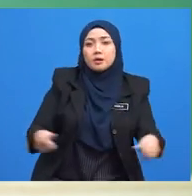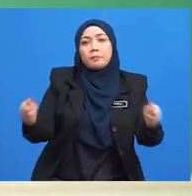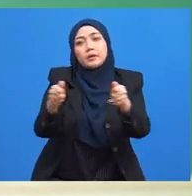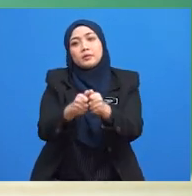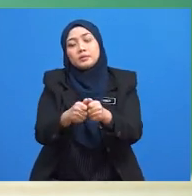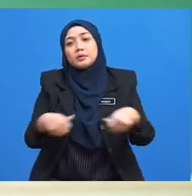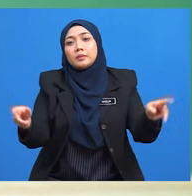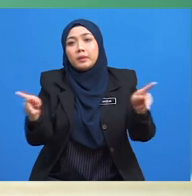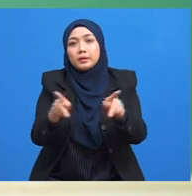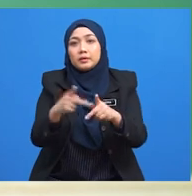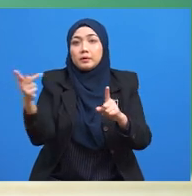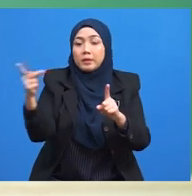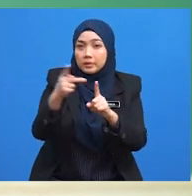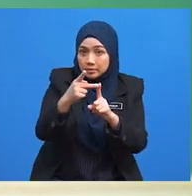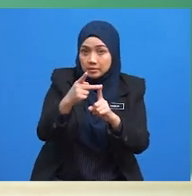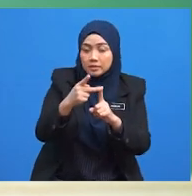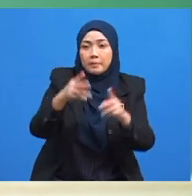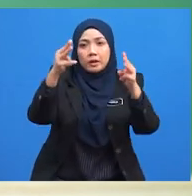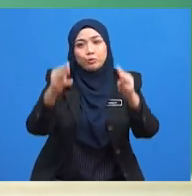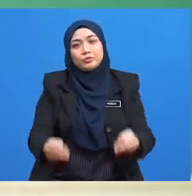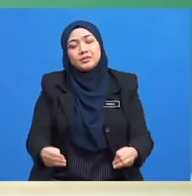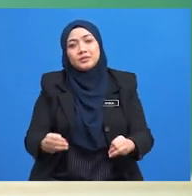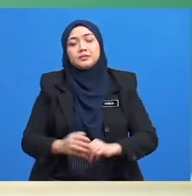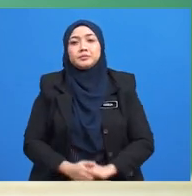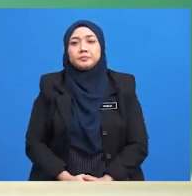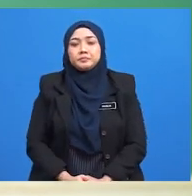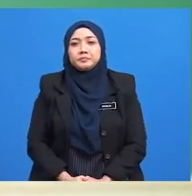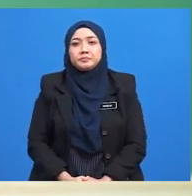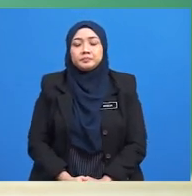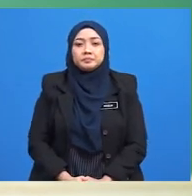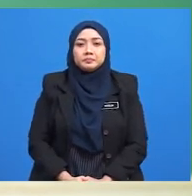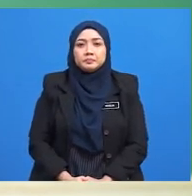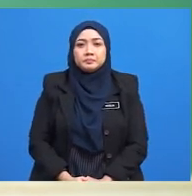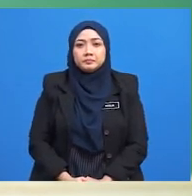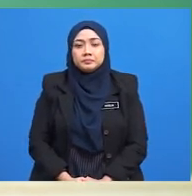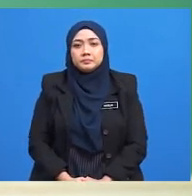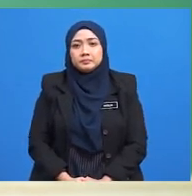Marilah kita sama-sama mempelajarinya secara lebih terperinci.